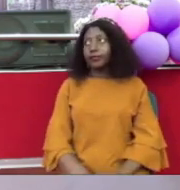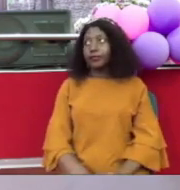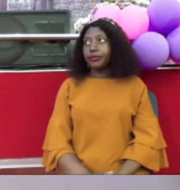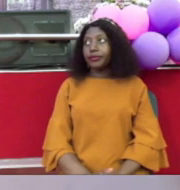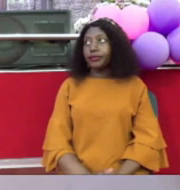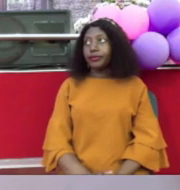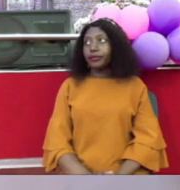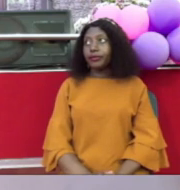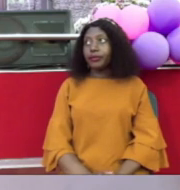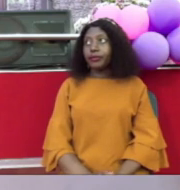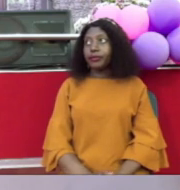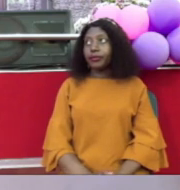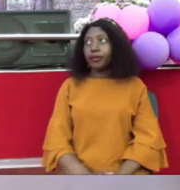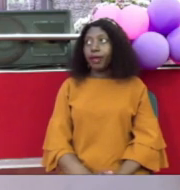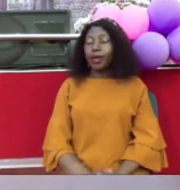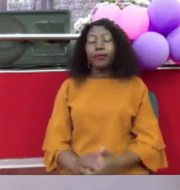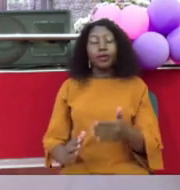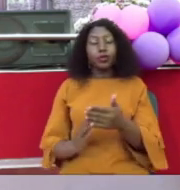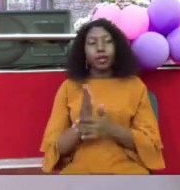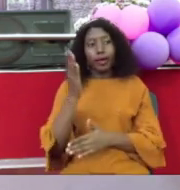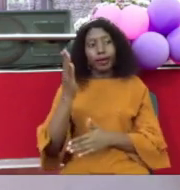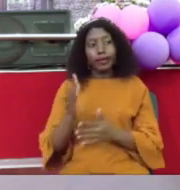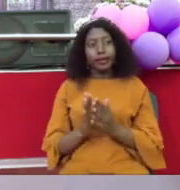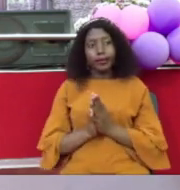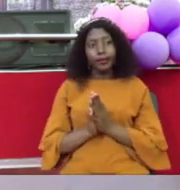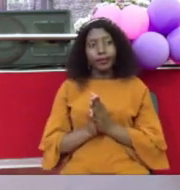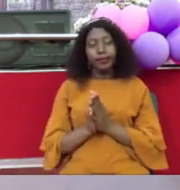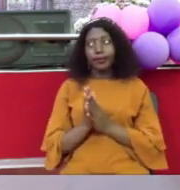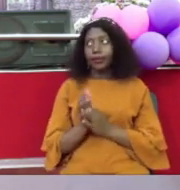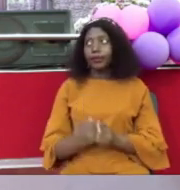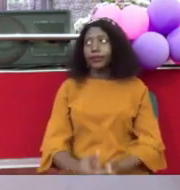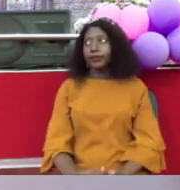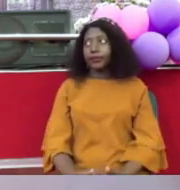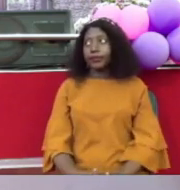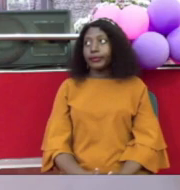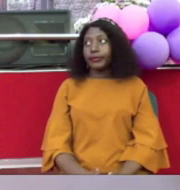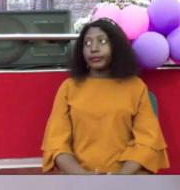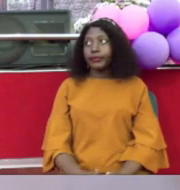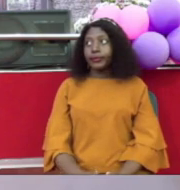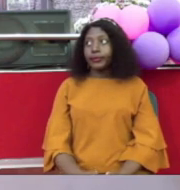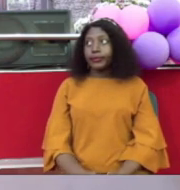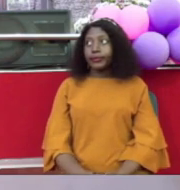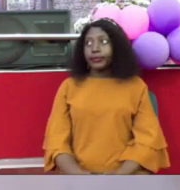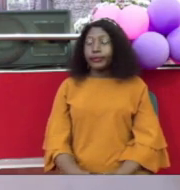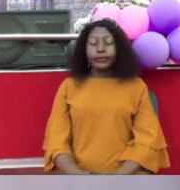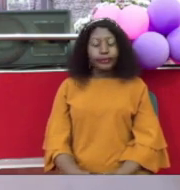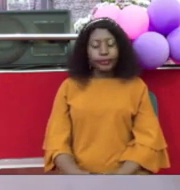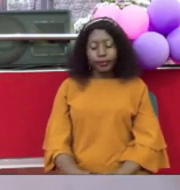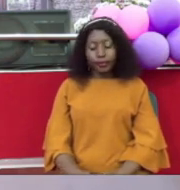mahitaji yao. Their rights. Kuweza kushikilia haki yao. Yes, haki yao, yes.